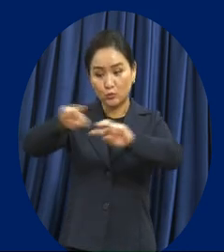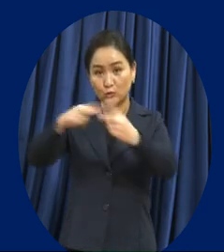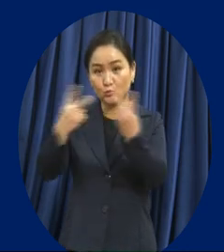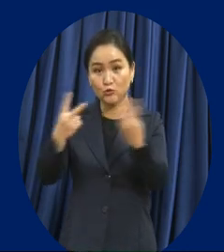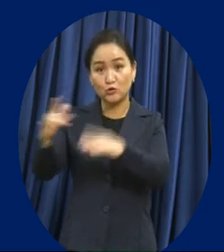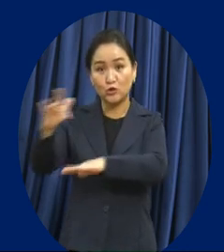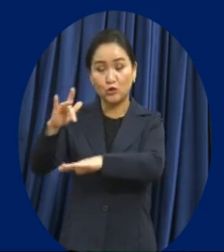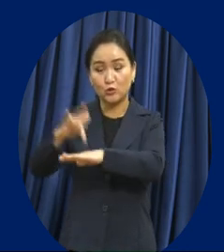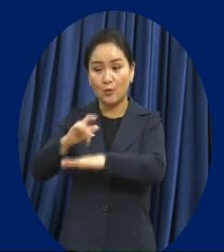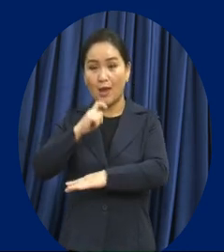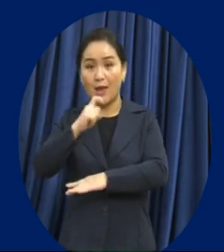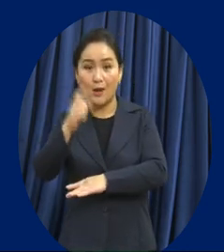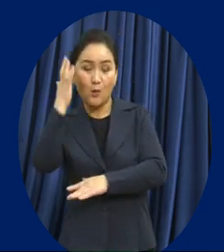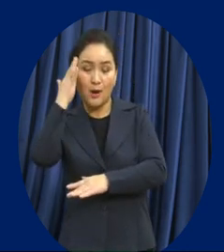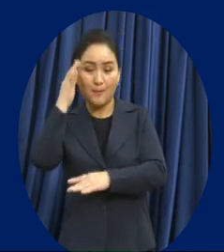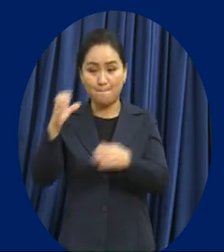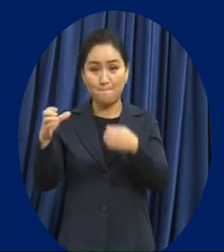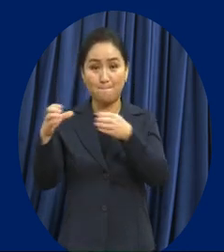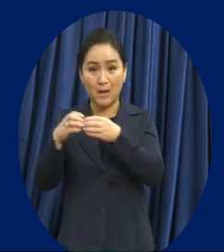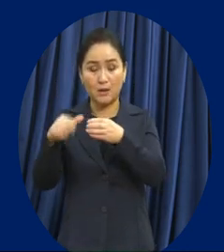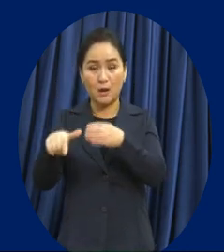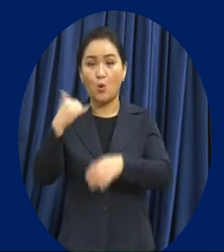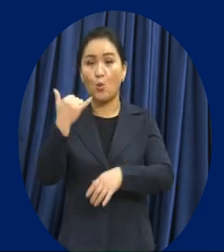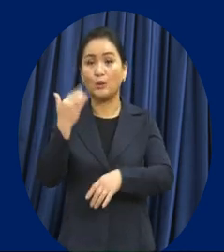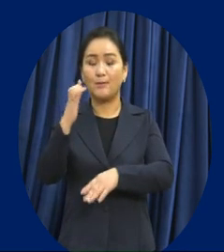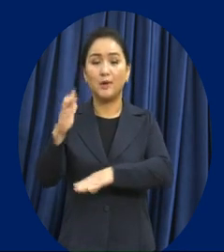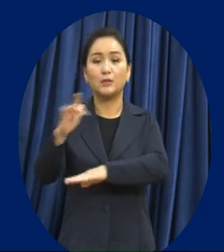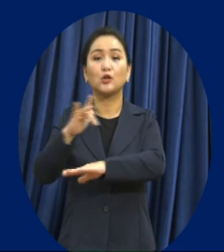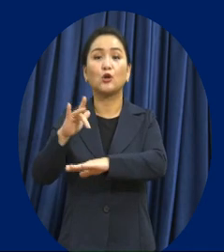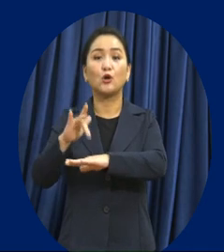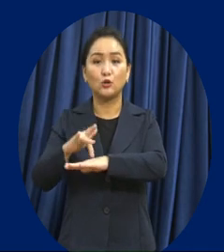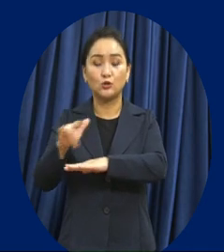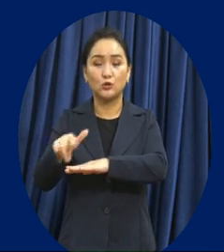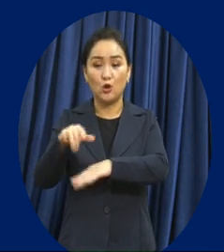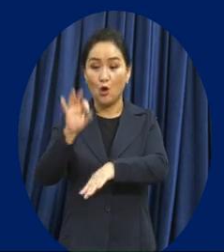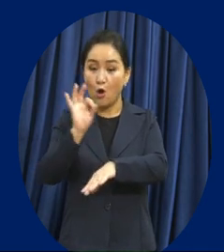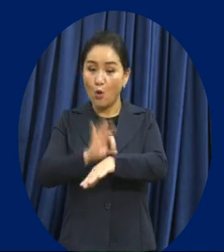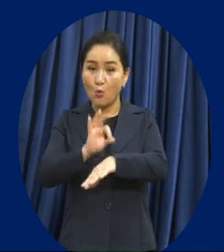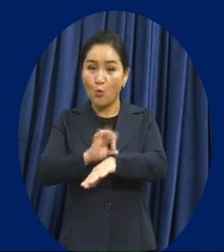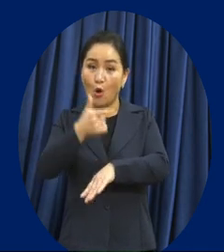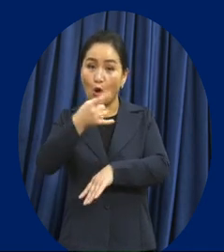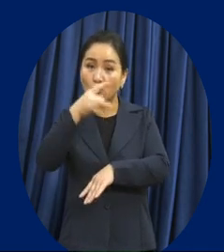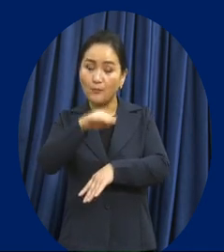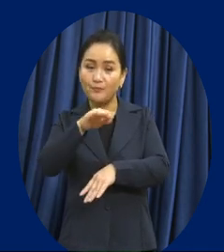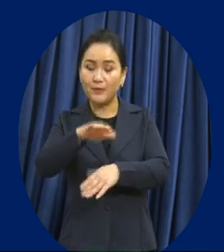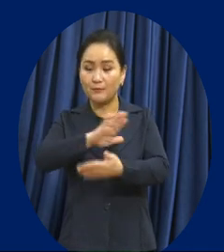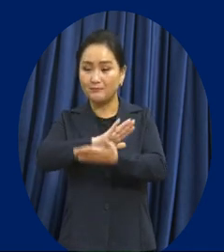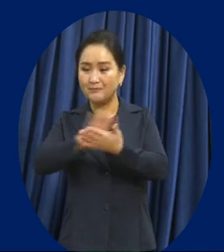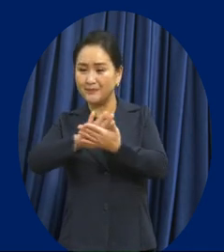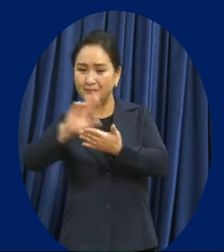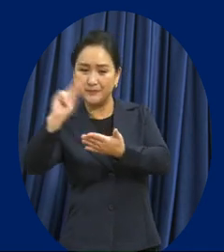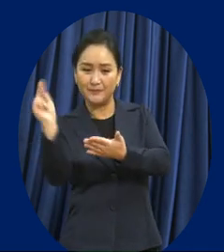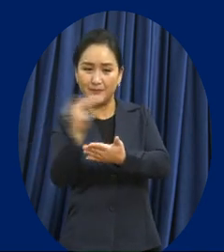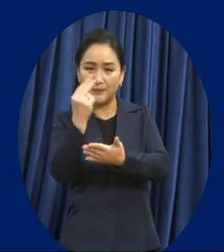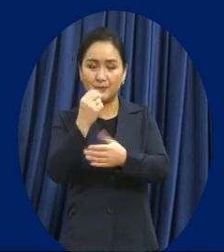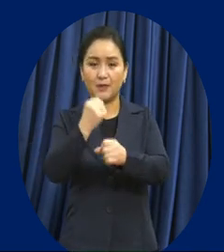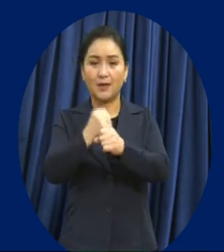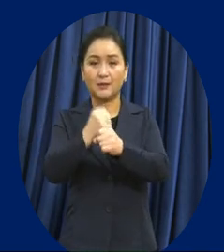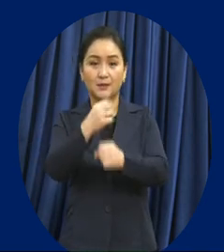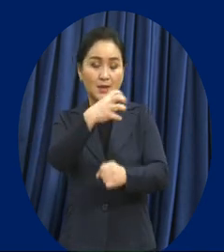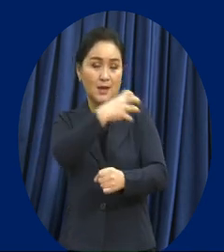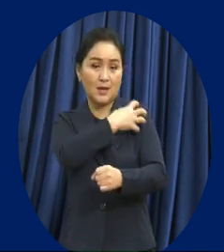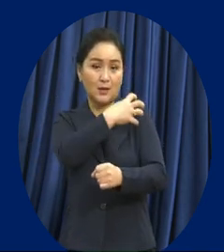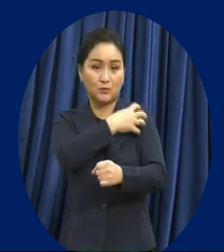төвийн хариу арга хэмжээний баг нийслэлийн өвчлөлийн голомтуудад эцсийн халдвар гүйцэтгэлийн арга хэмжээг